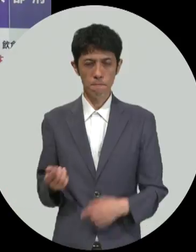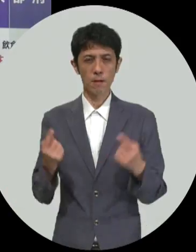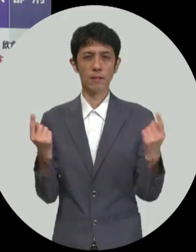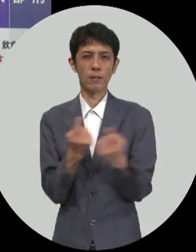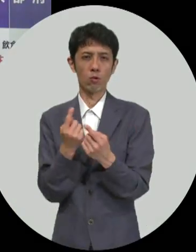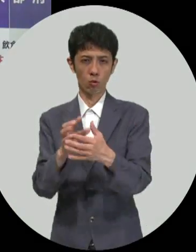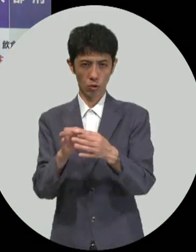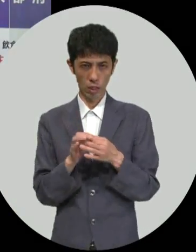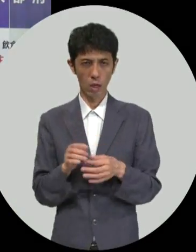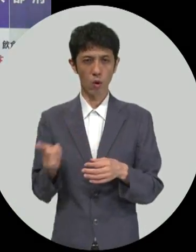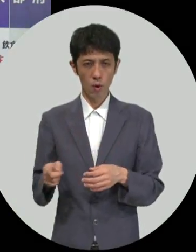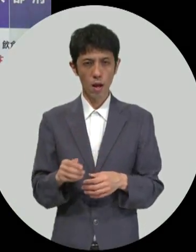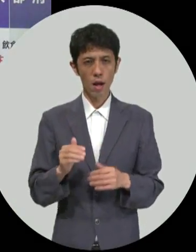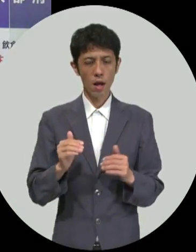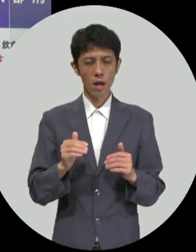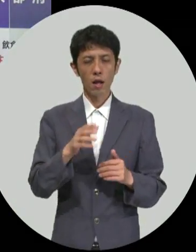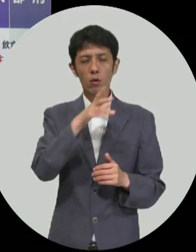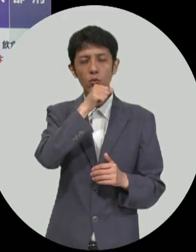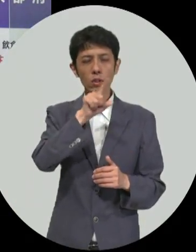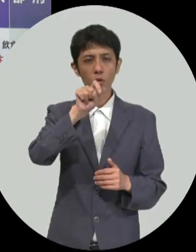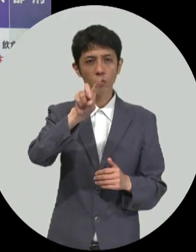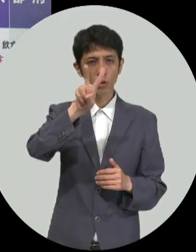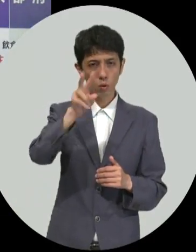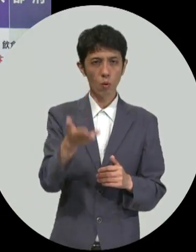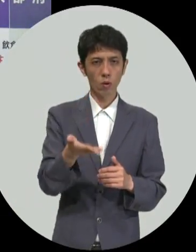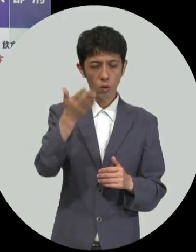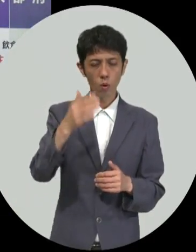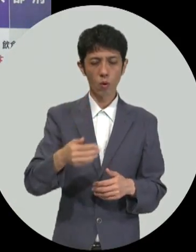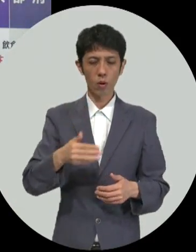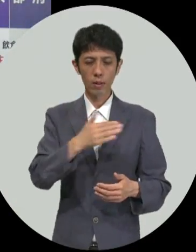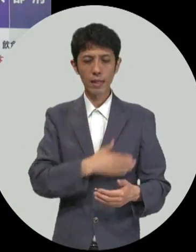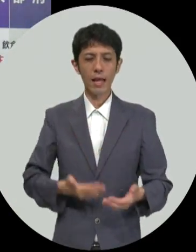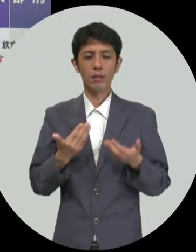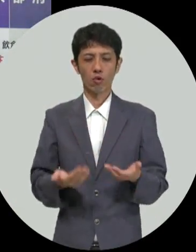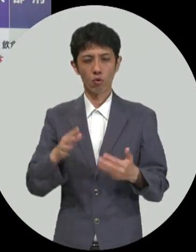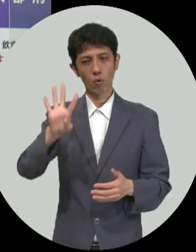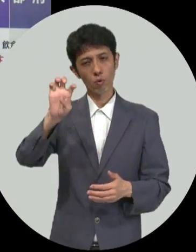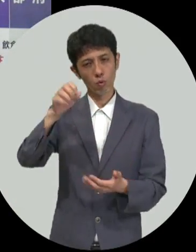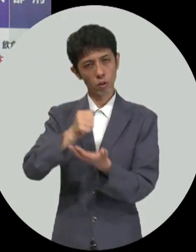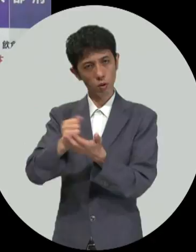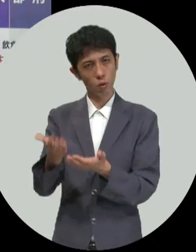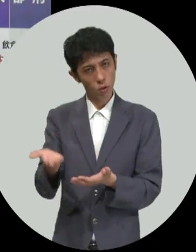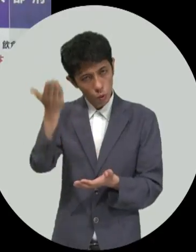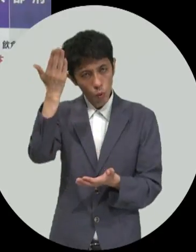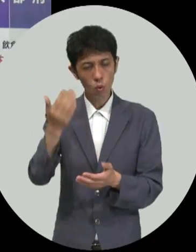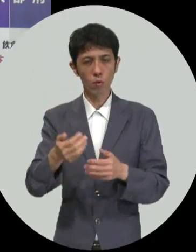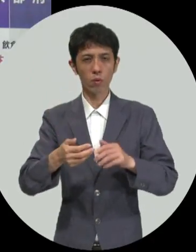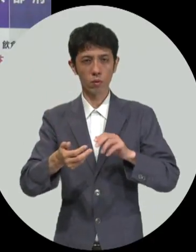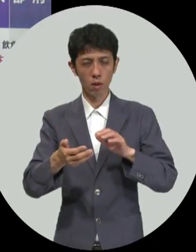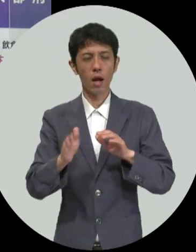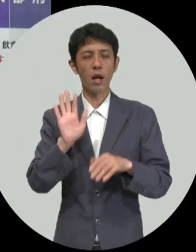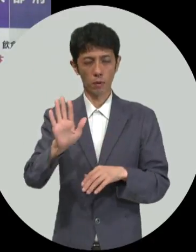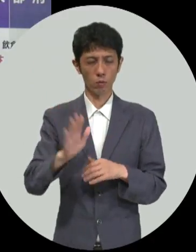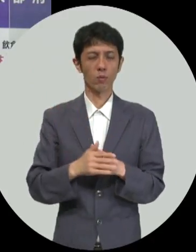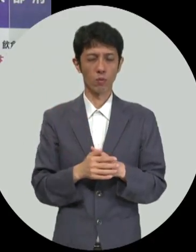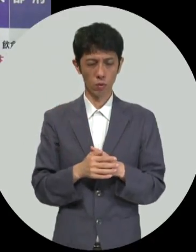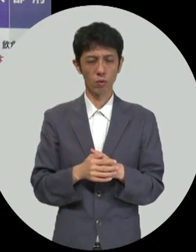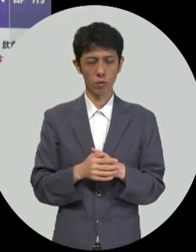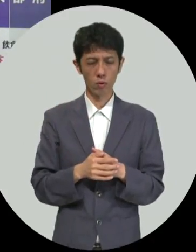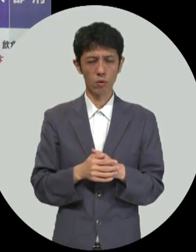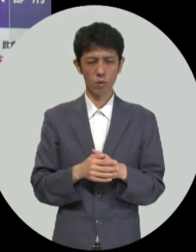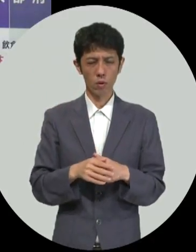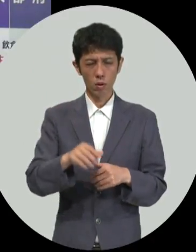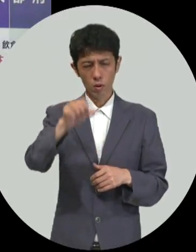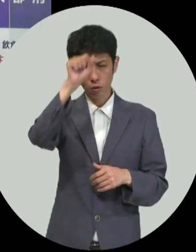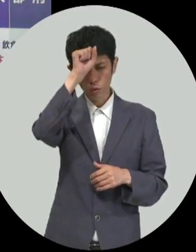象は成人および12歳以上でかつ体重40キロ以上の所持ということになっておりますが、重症化リスク因子を有